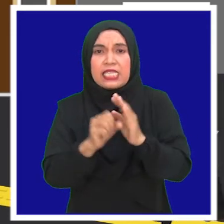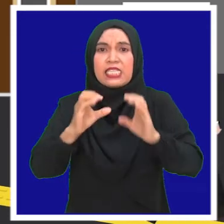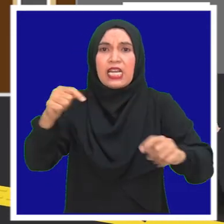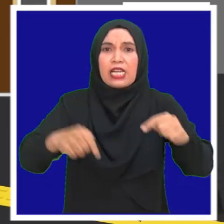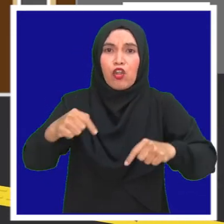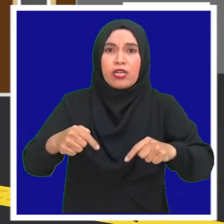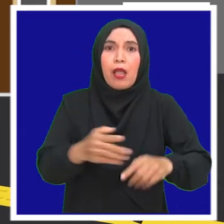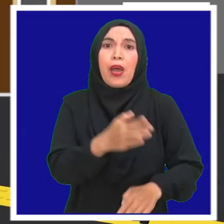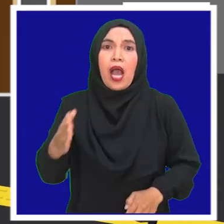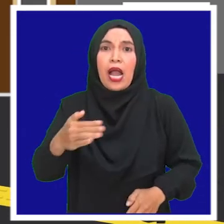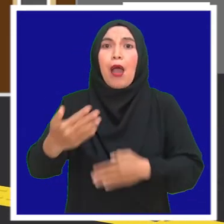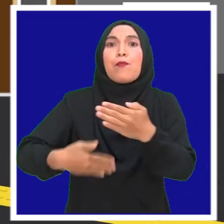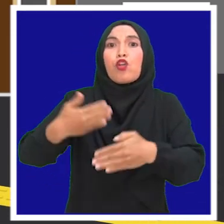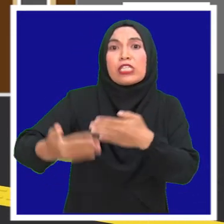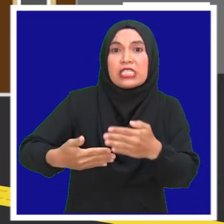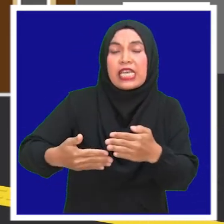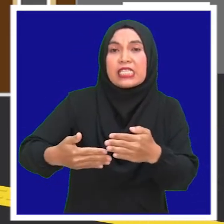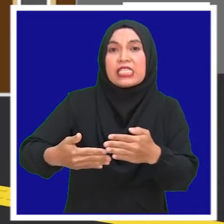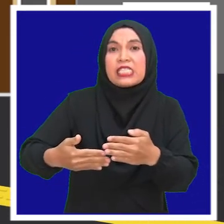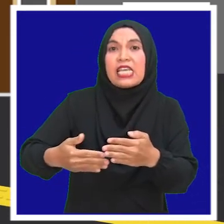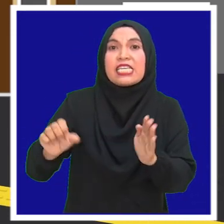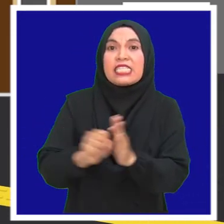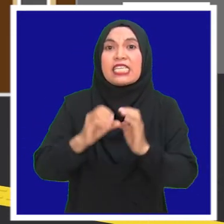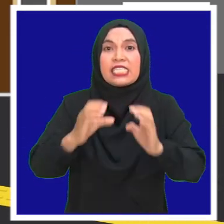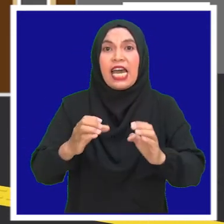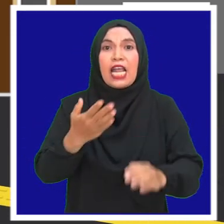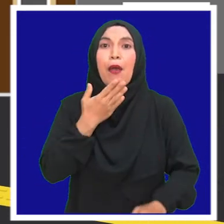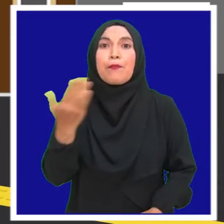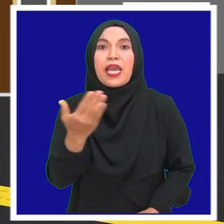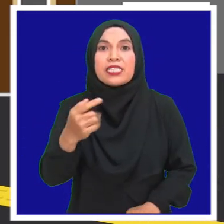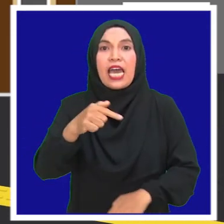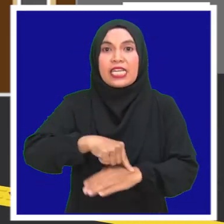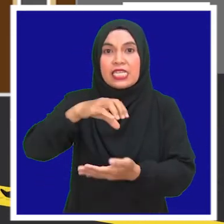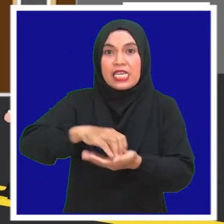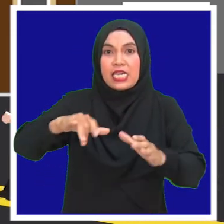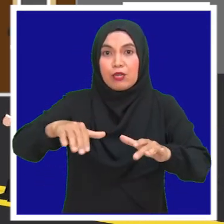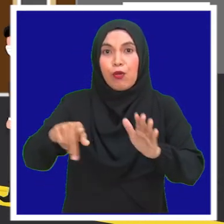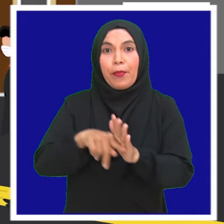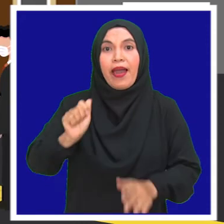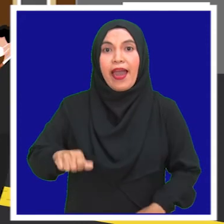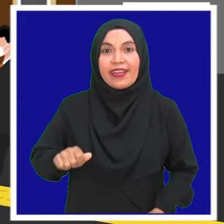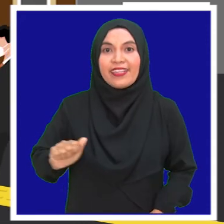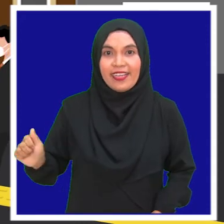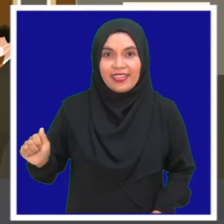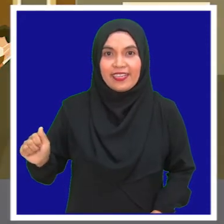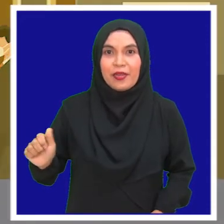elektronik, maka proses persidangan selanjutnya dilakukan secara biasa di gedung pengadilan.